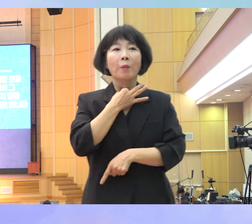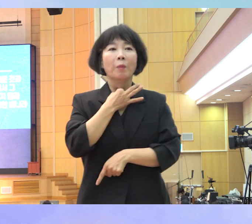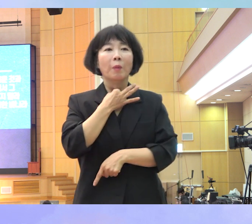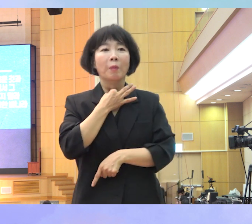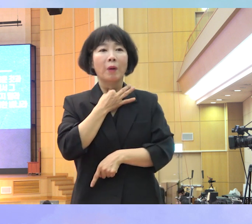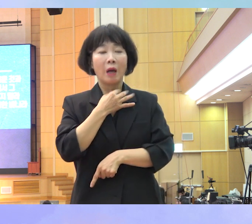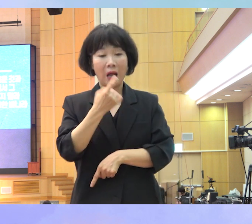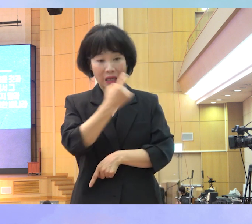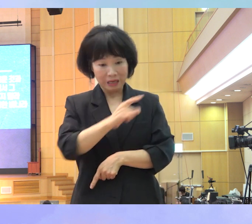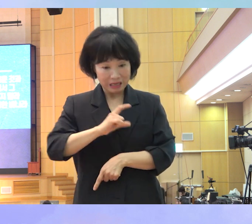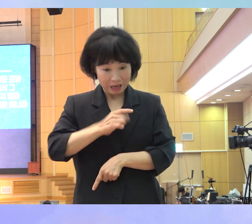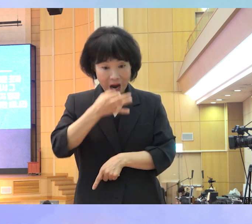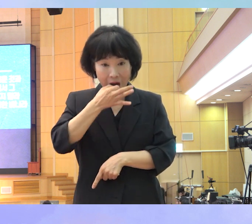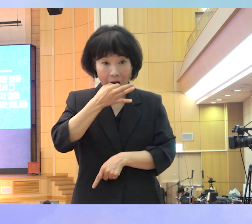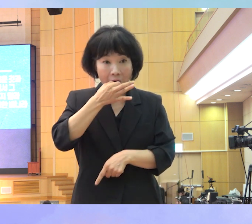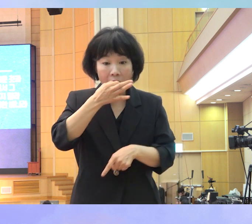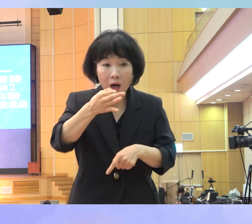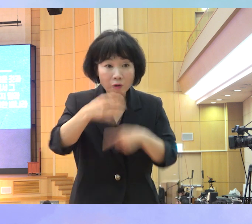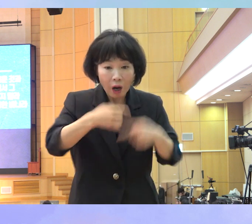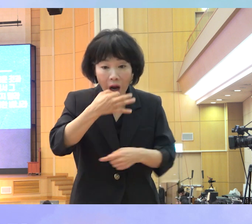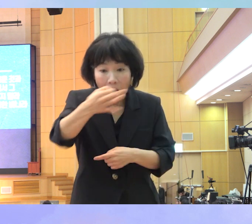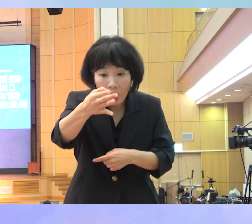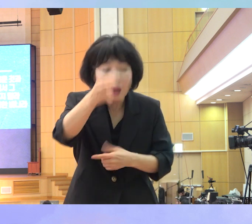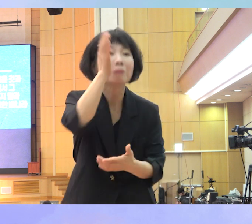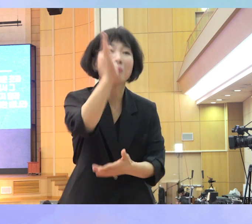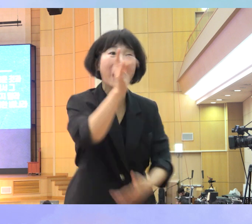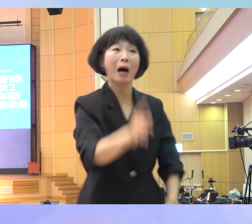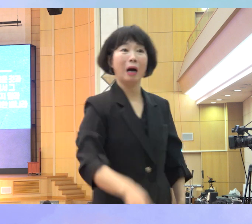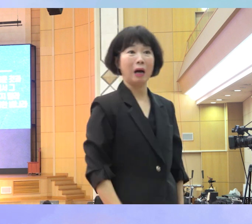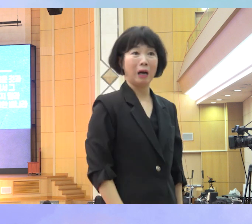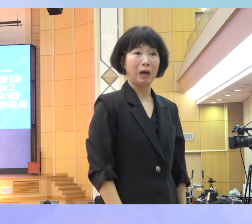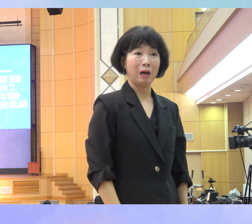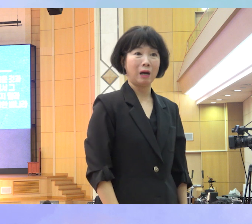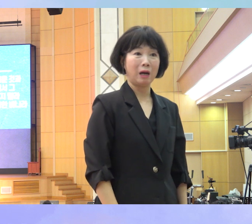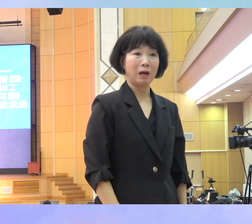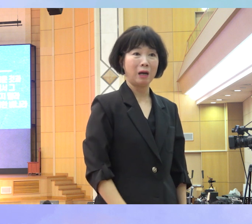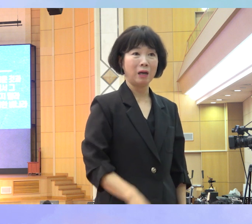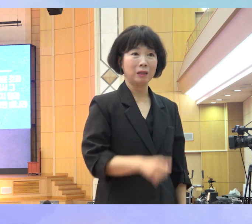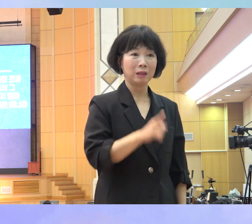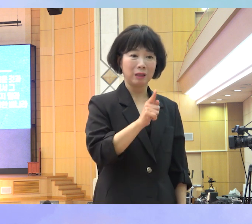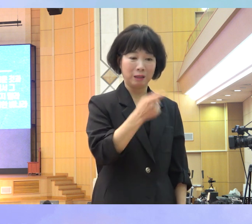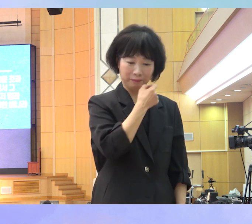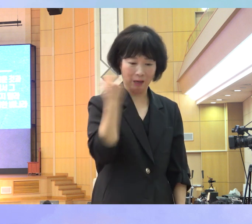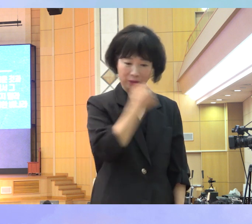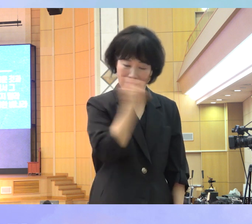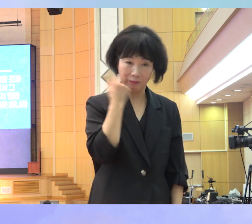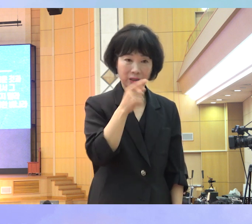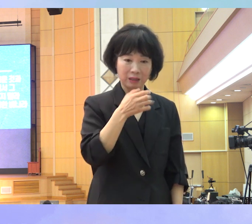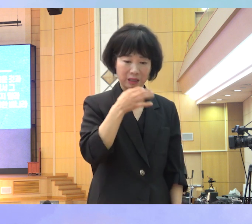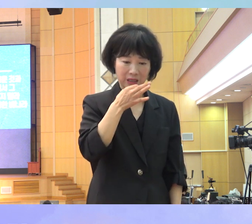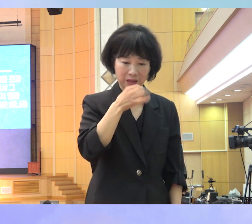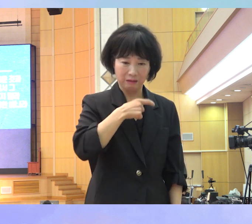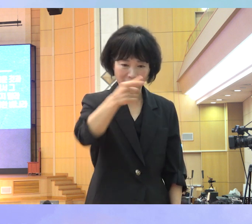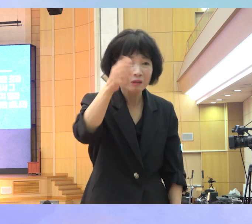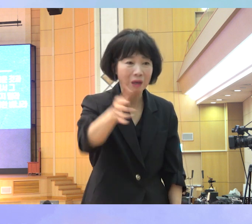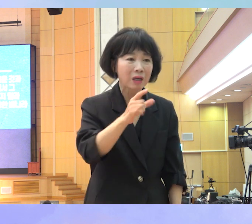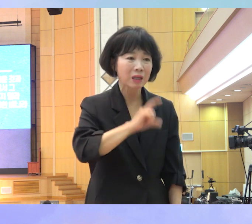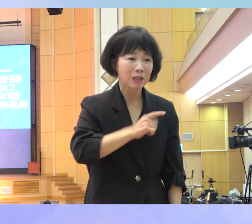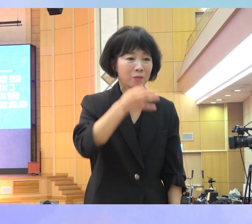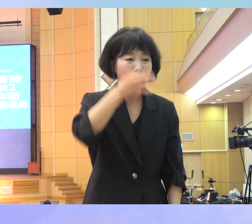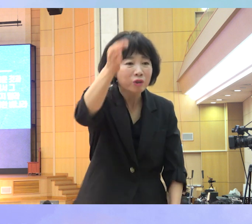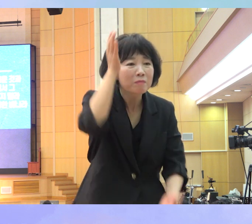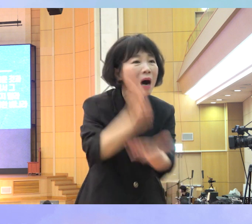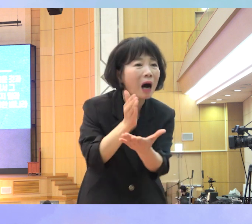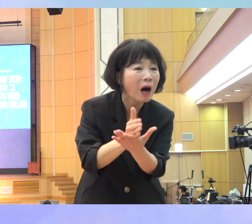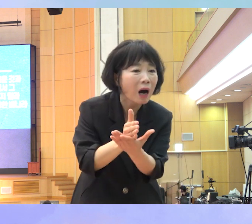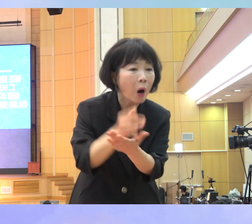하지 말라는 거예요. 하지 말고, 왜 말씀이 넘어가? 하지 마라. 이름이라도 부르지